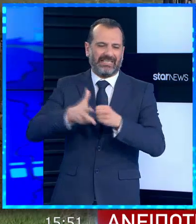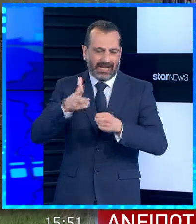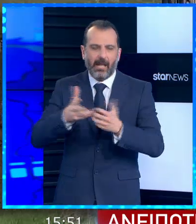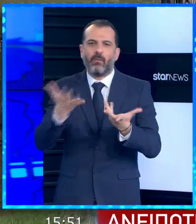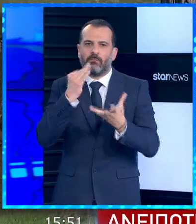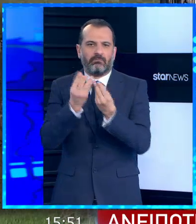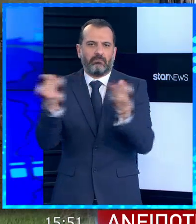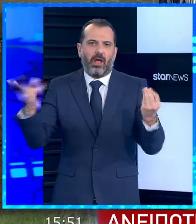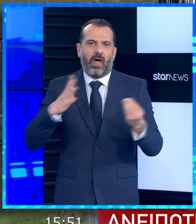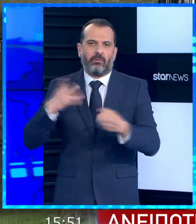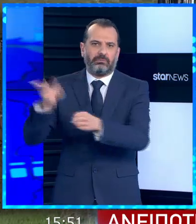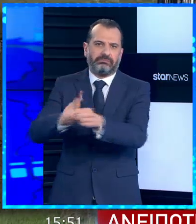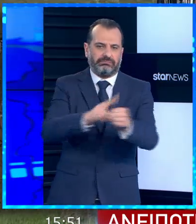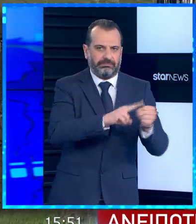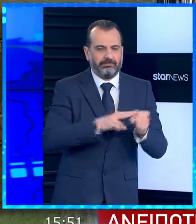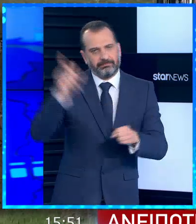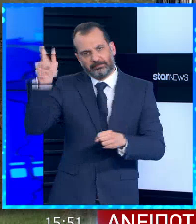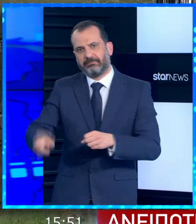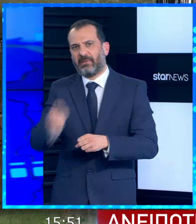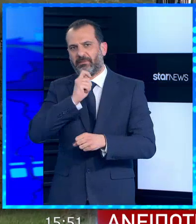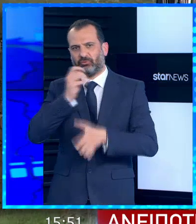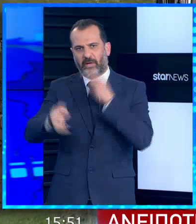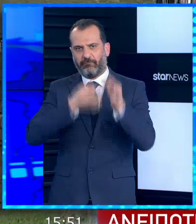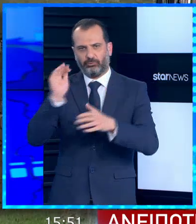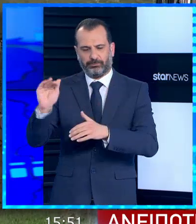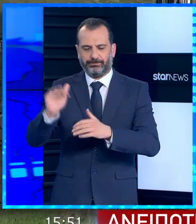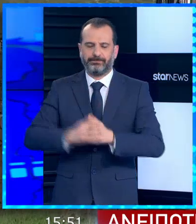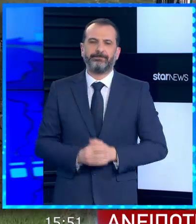κόστισε δεκάδες ανθρώπινες ζωές. Έλα, Δήμητρα.